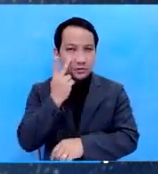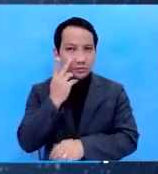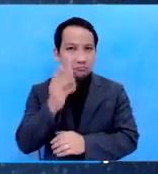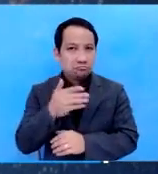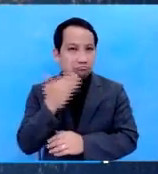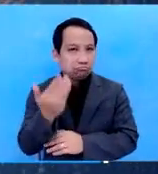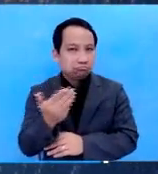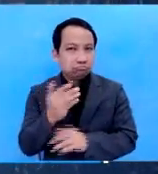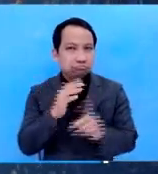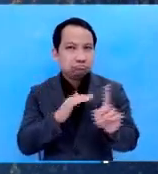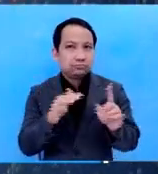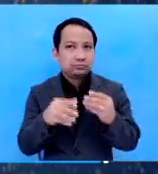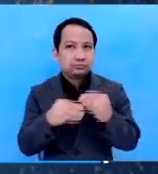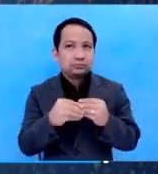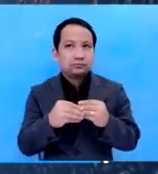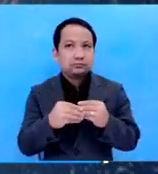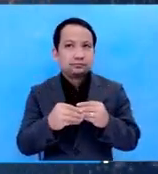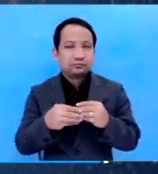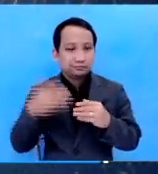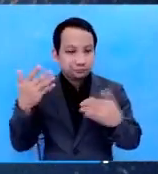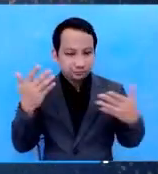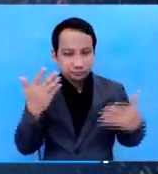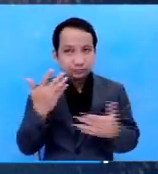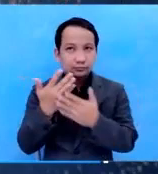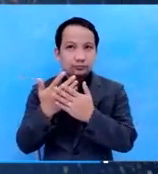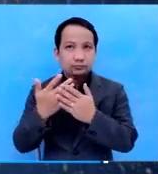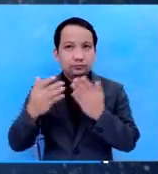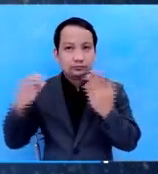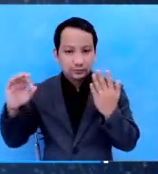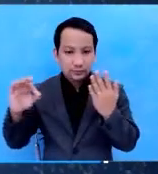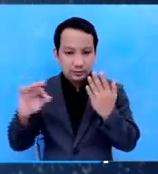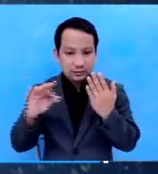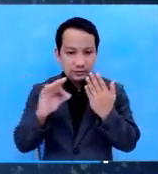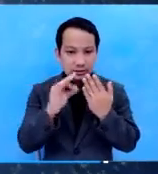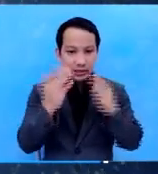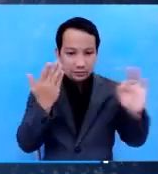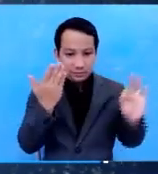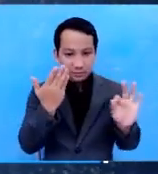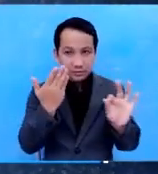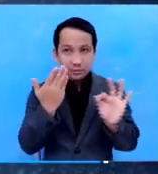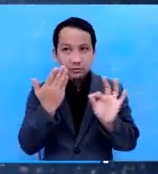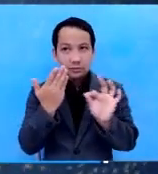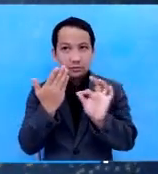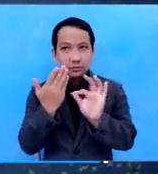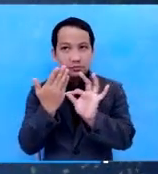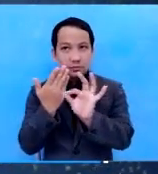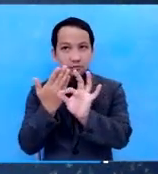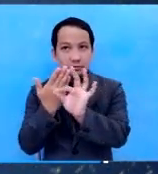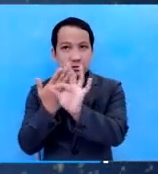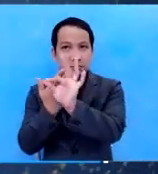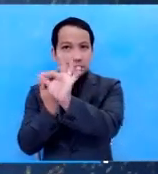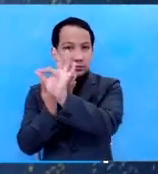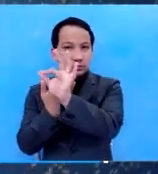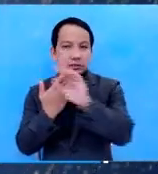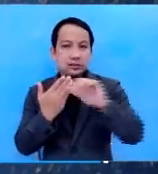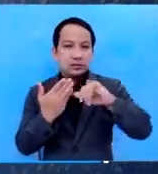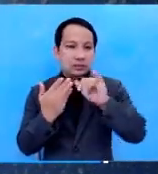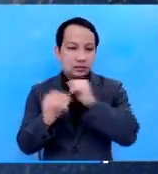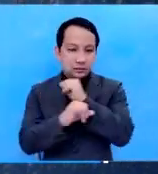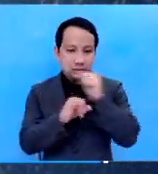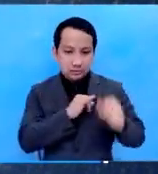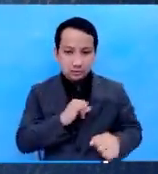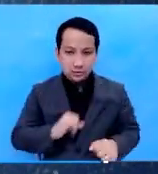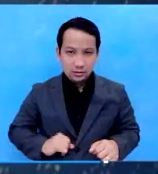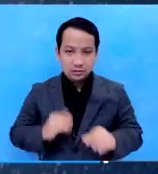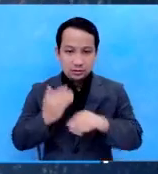latest track na ito ay tinutumbok pa rin ang area ng Isabela, Cagayan. At inaasahan natin na maaaring mag-landfall ngayong